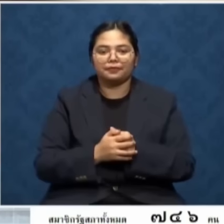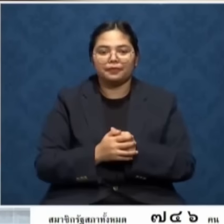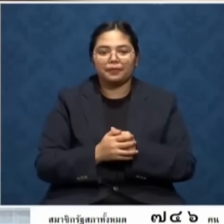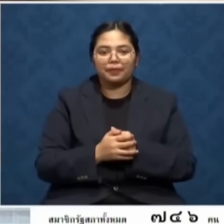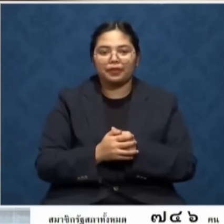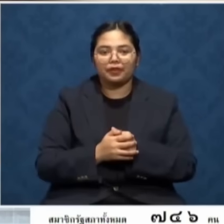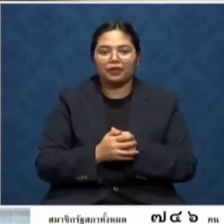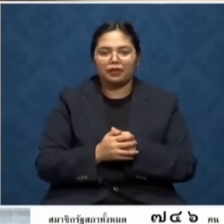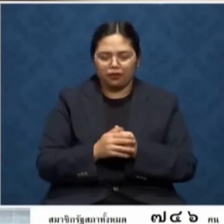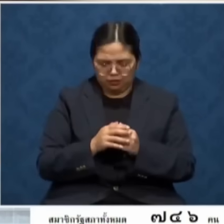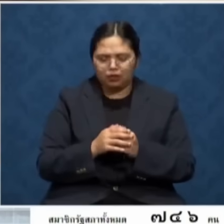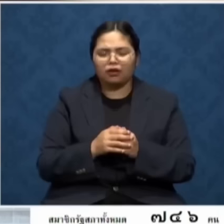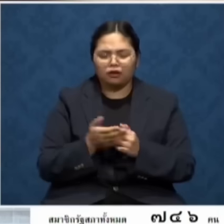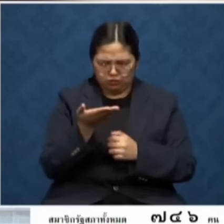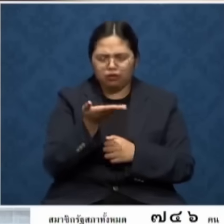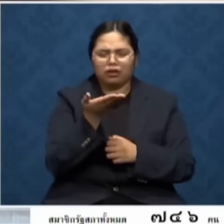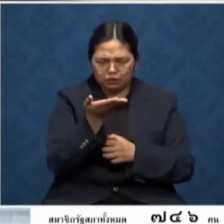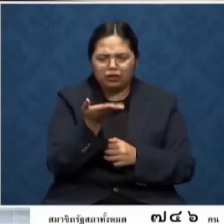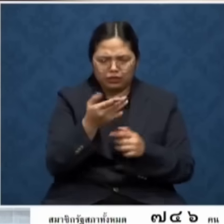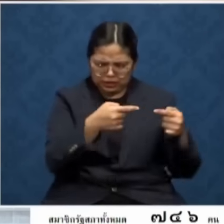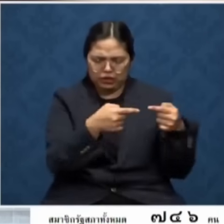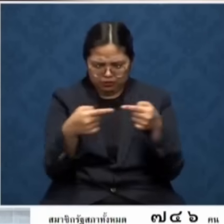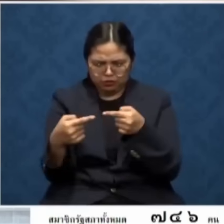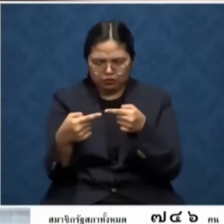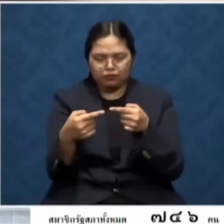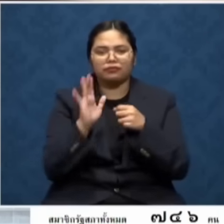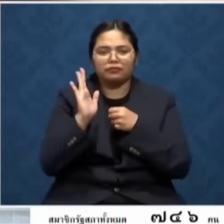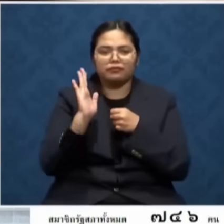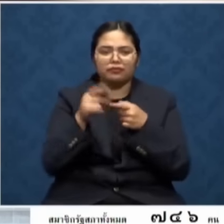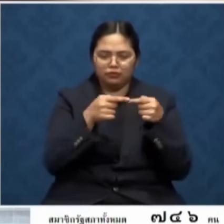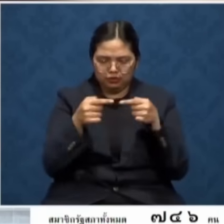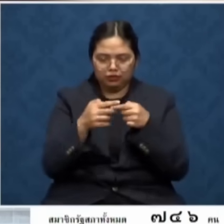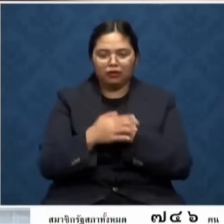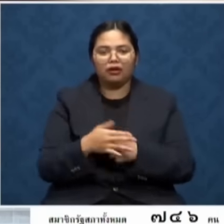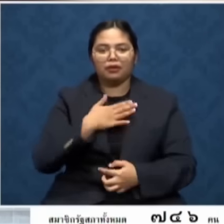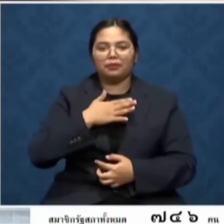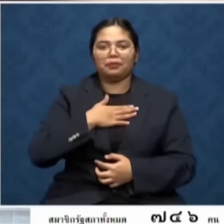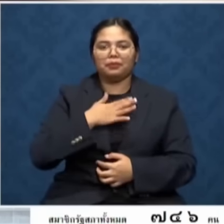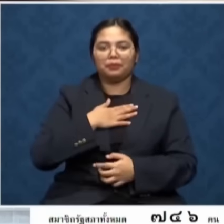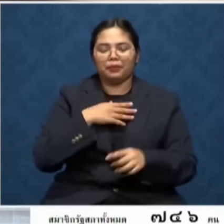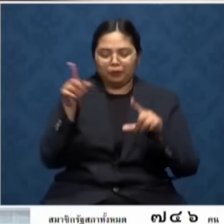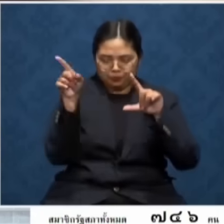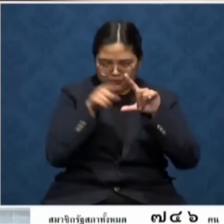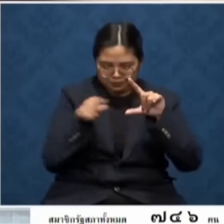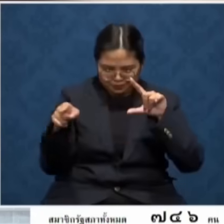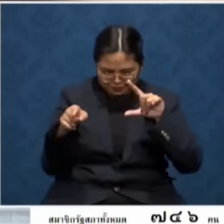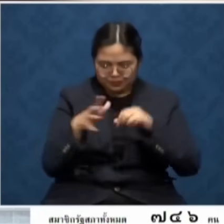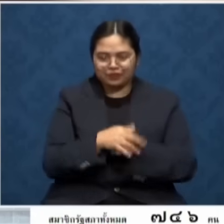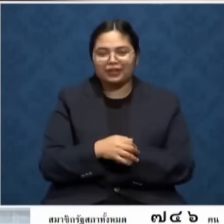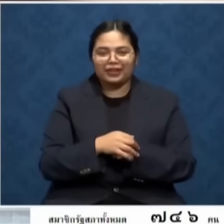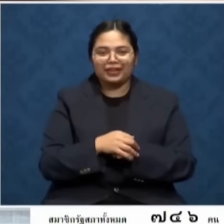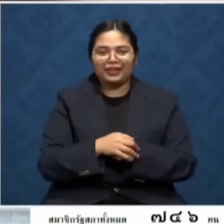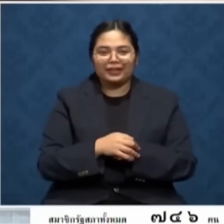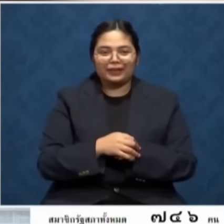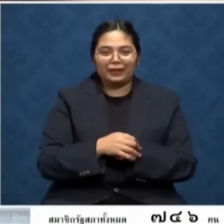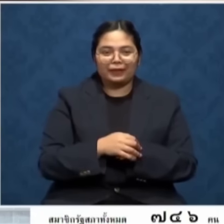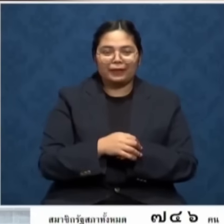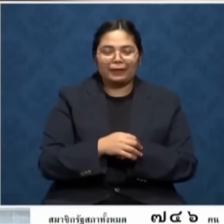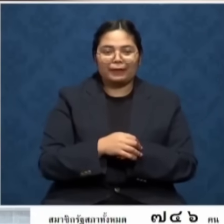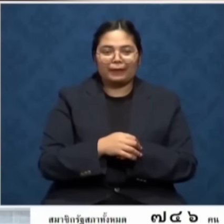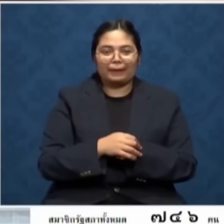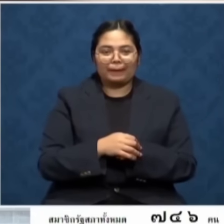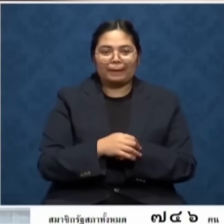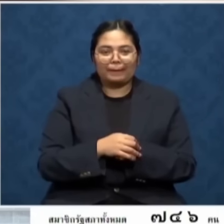ถอนนะครับเดี๋ยวจะได้ไปต่อท่าน ท่านประธานครับผมสิริรัตนิกุลนะครับสมาชิกสภาผู้แทนราษฎรจังหวัดสมุทรสาครเขต2พรรคก้าว